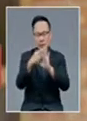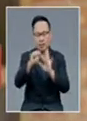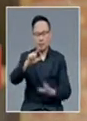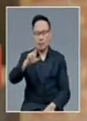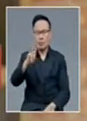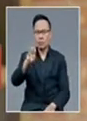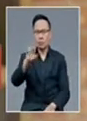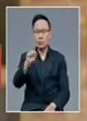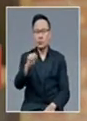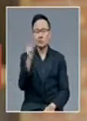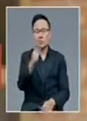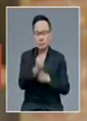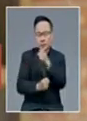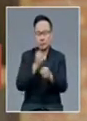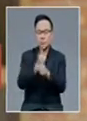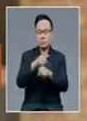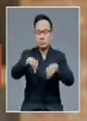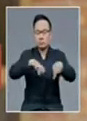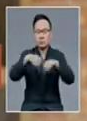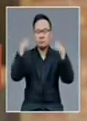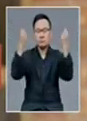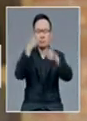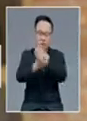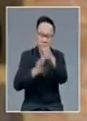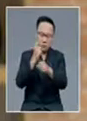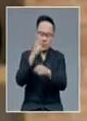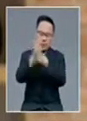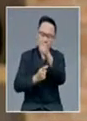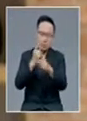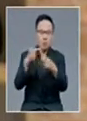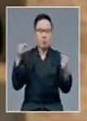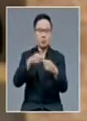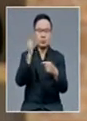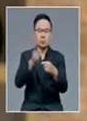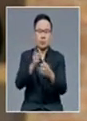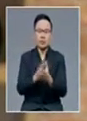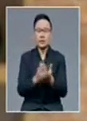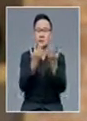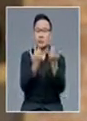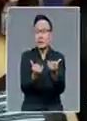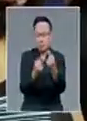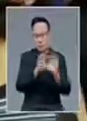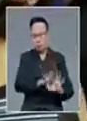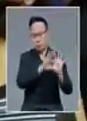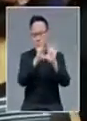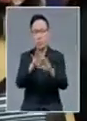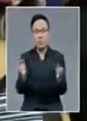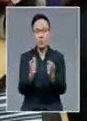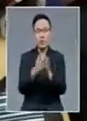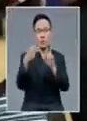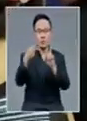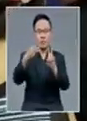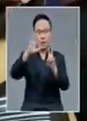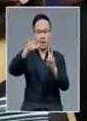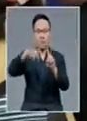นี้ก็ได้รับความสนใจจากแฟนคลับหรือว่าคนที่รักเอลวิสเพรสลีย์เหมือนเช่นเคยค่ะประมาณการว่ามีผู้เข้าร่วมงานเนี่ยกว่า